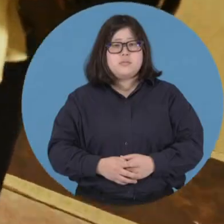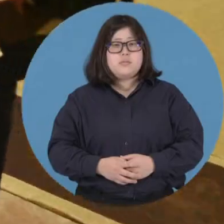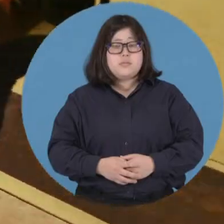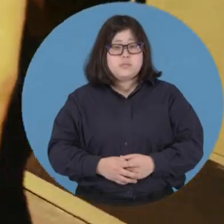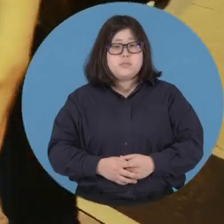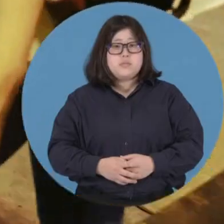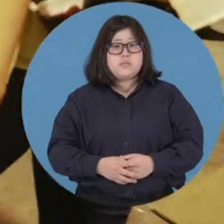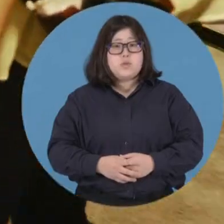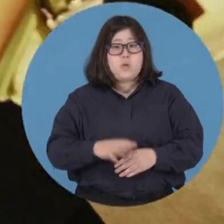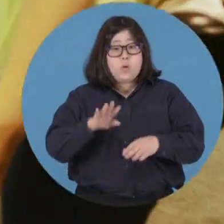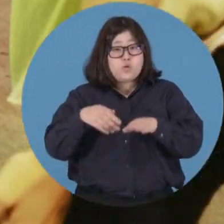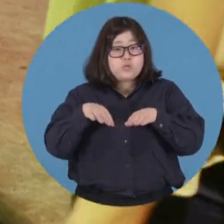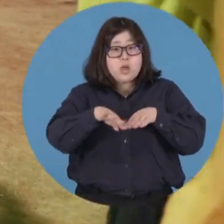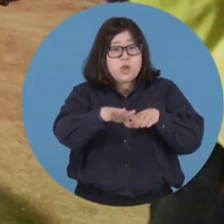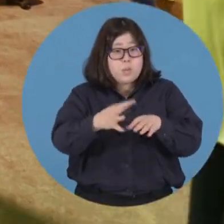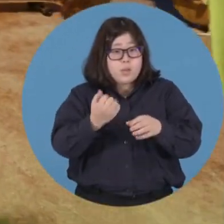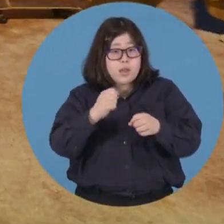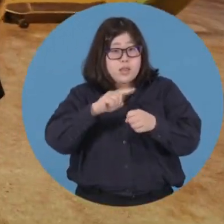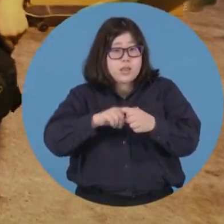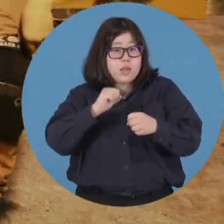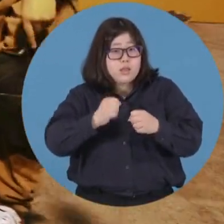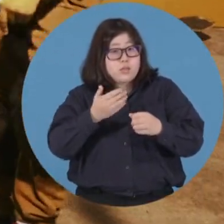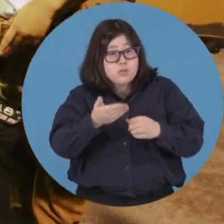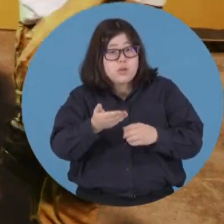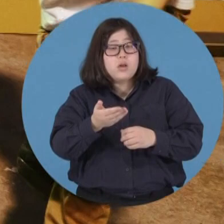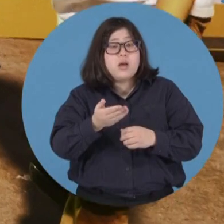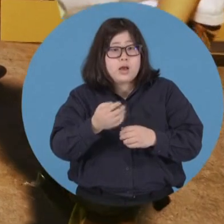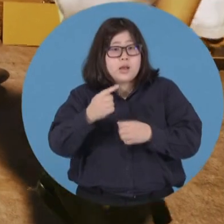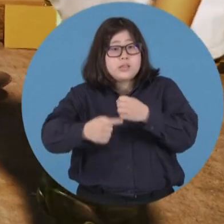何年ぐらいもうスケートボードやってるの？ 1年。